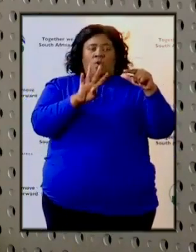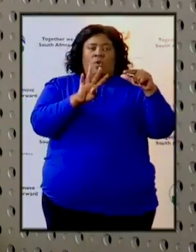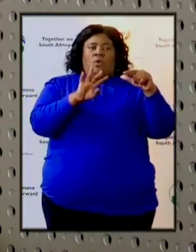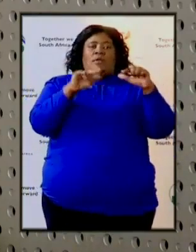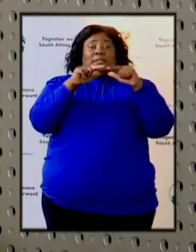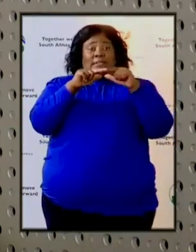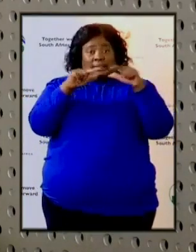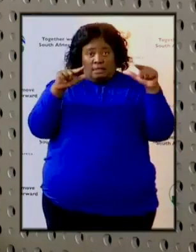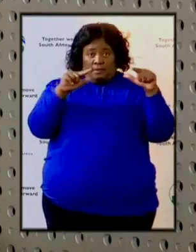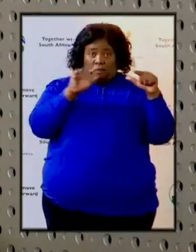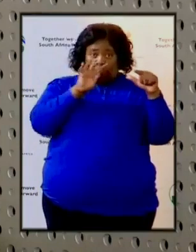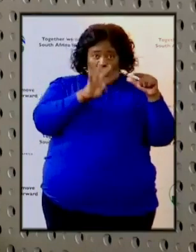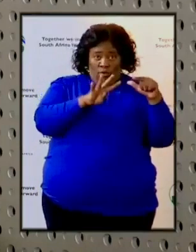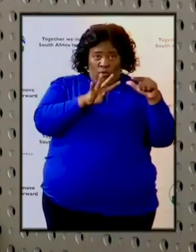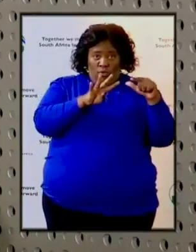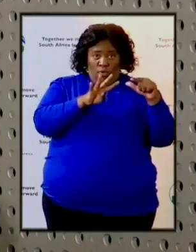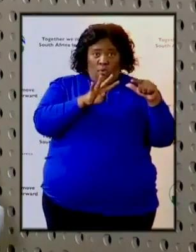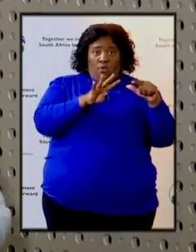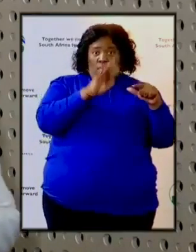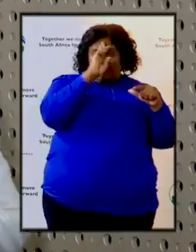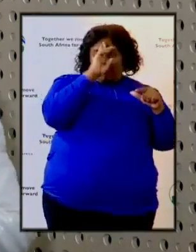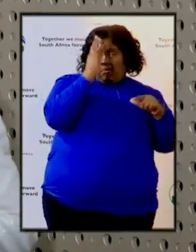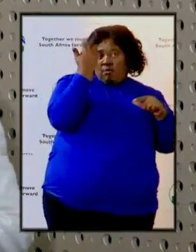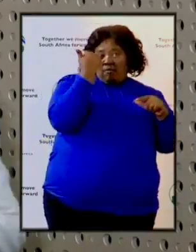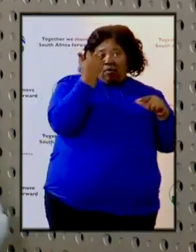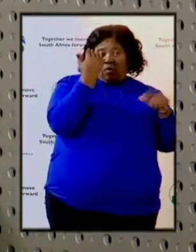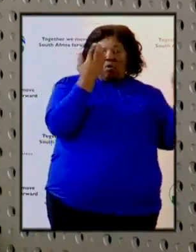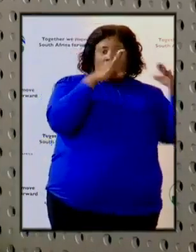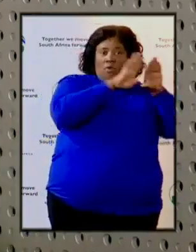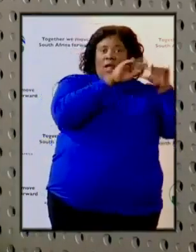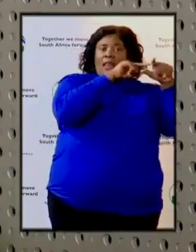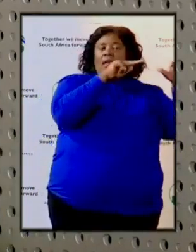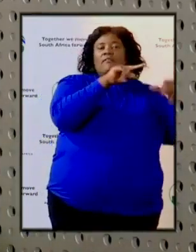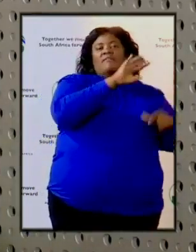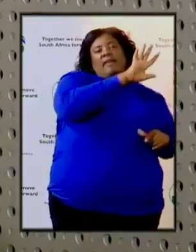Sesine, njengoba siphuma kwesihlanu. Sisho ukuthi